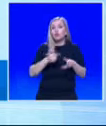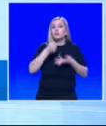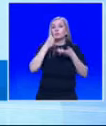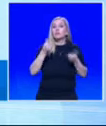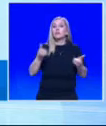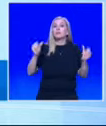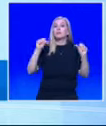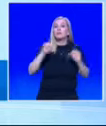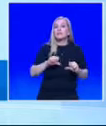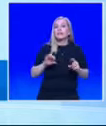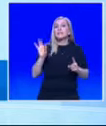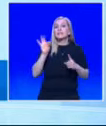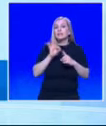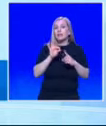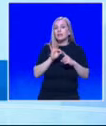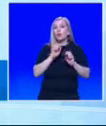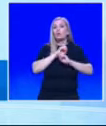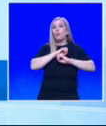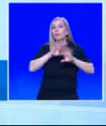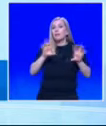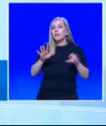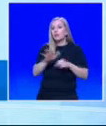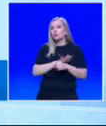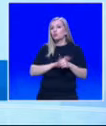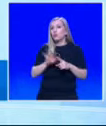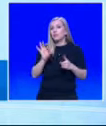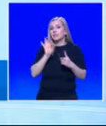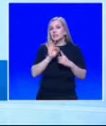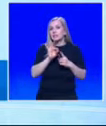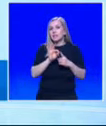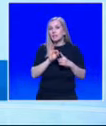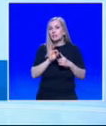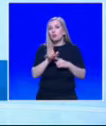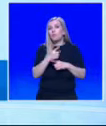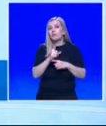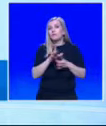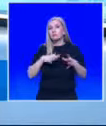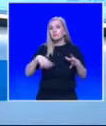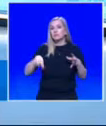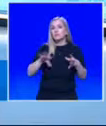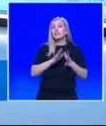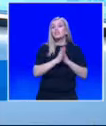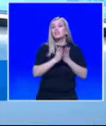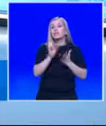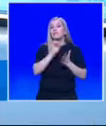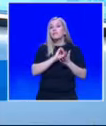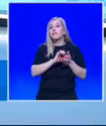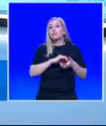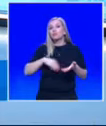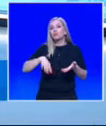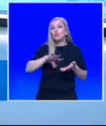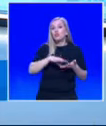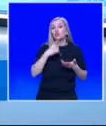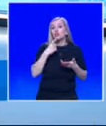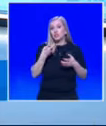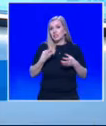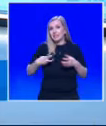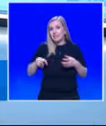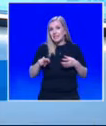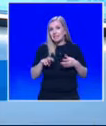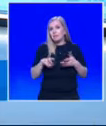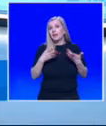целта, която е обявена като основна цел на управляващото мнозинство, за членство в еврозоната, защото ще излезнем